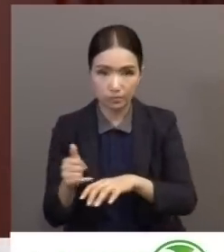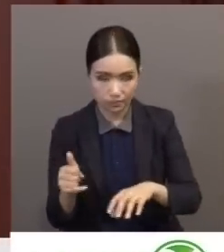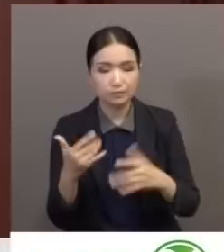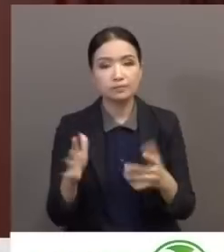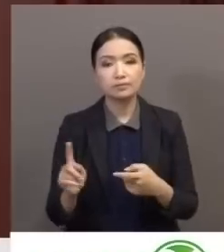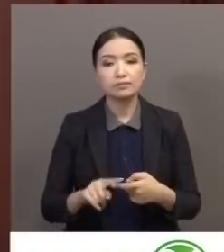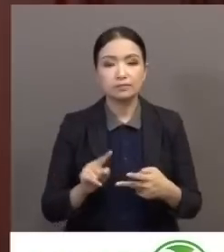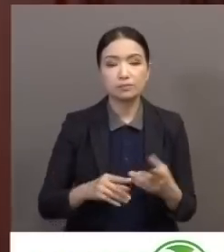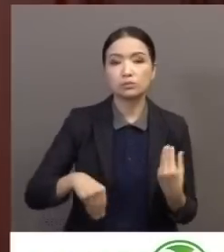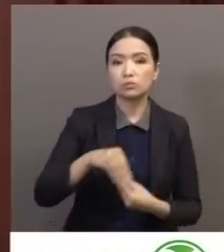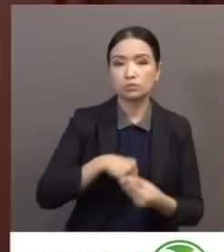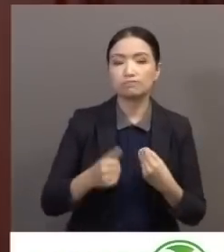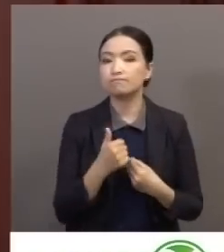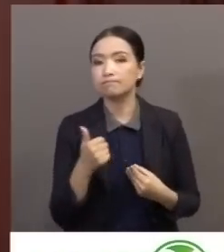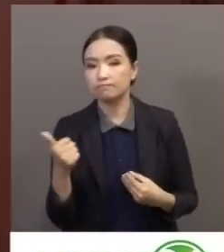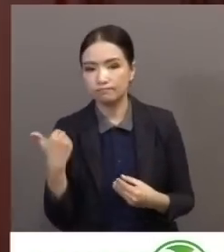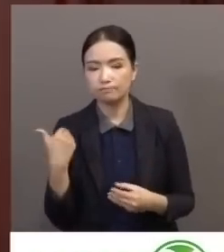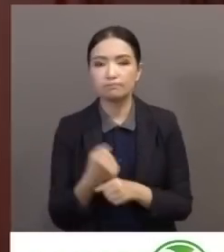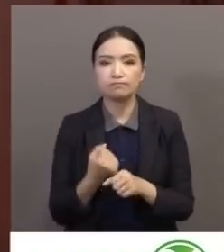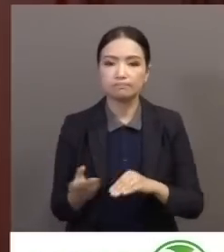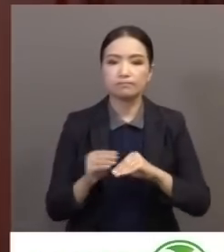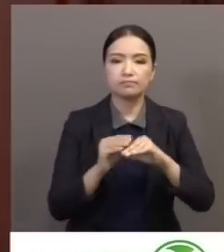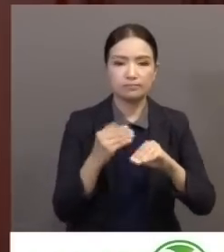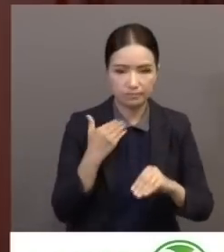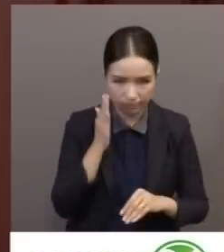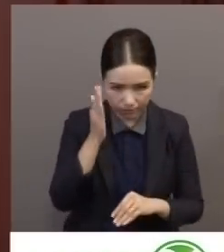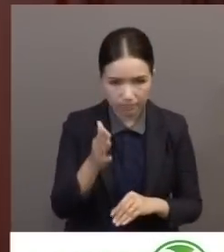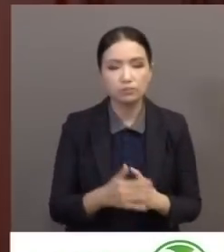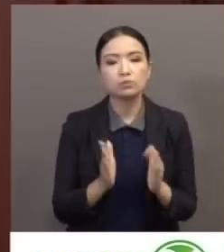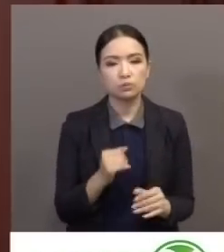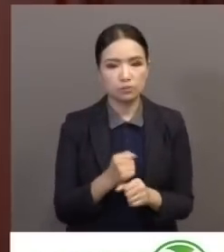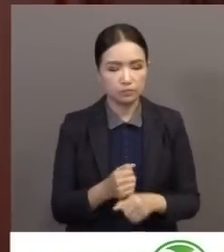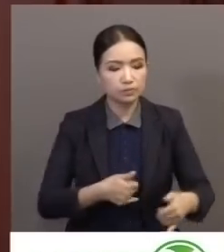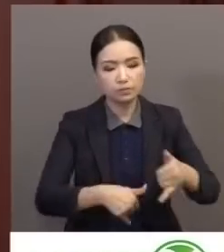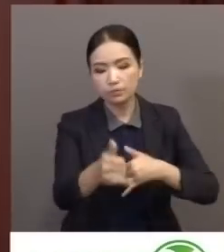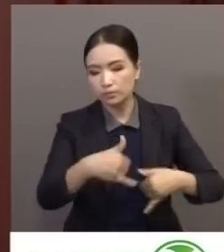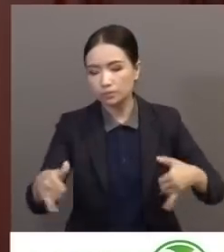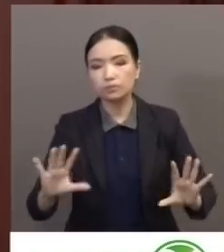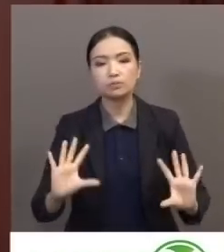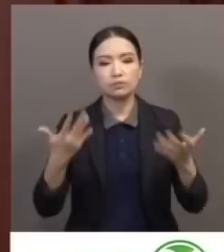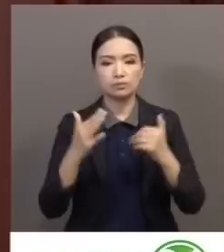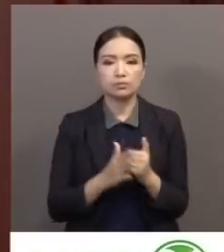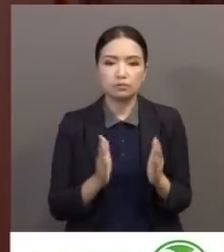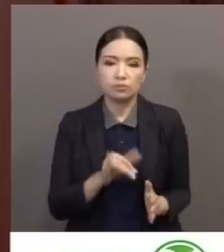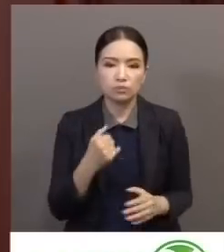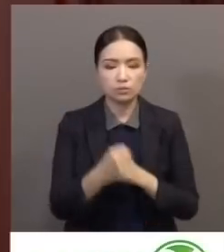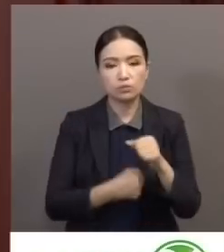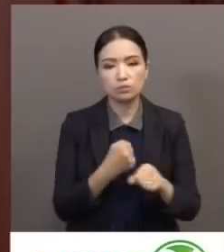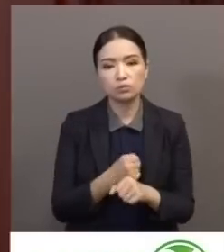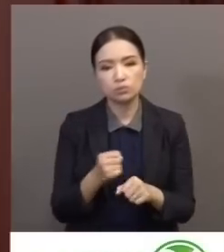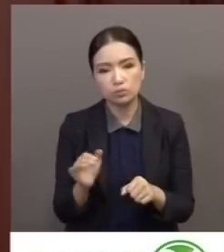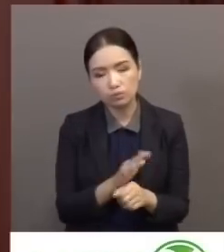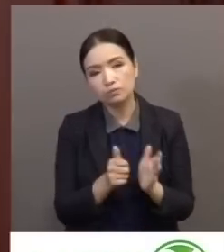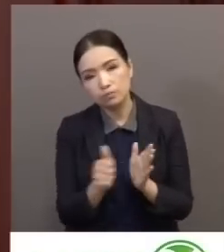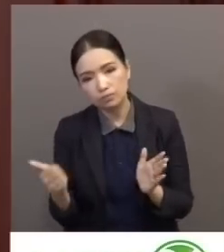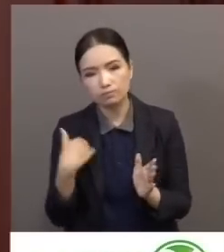จะมีธุรกิจอื่นที่อาจจะเกิดเพิ่มเติมขึ้นมาอีกสามารถกระจายไปได้แล้วก็แน่นอนบางท่านก็ถึงอายุเกษียณบางท่